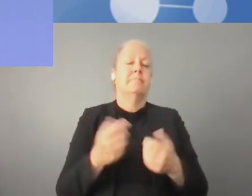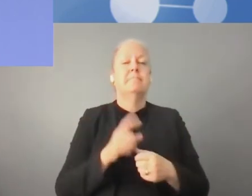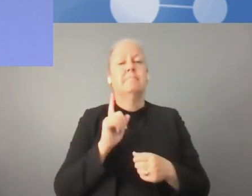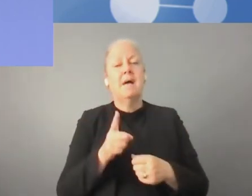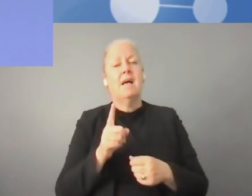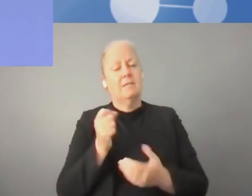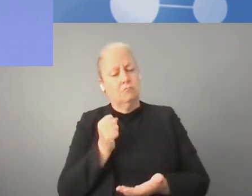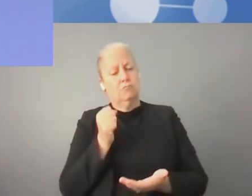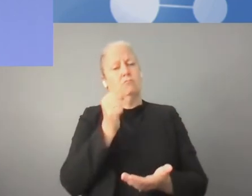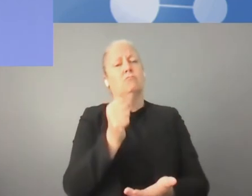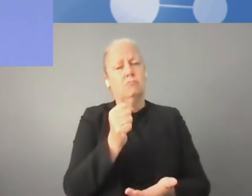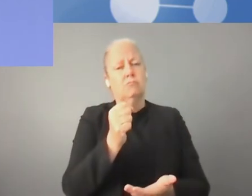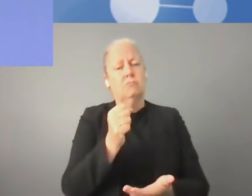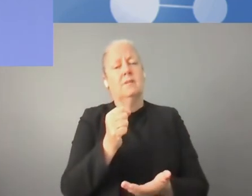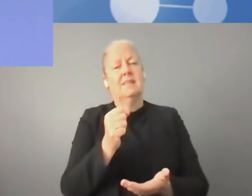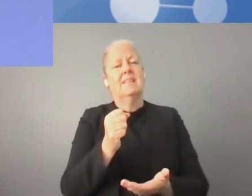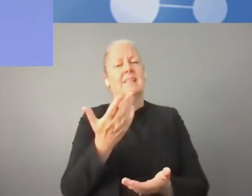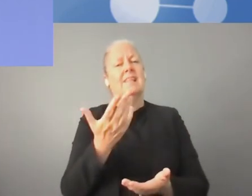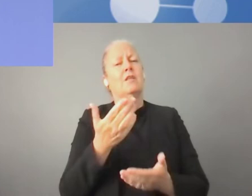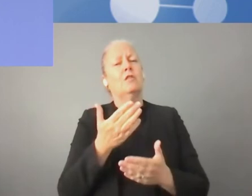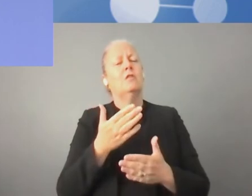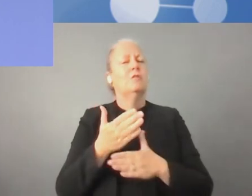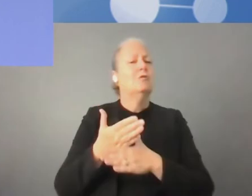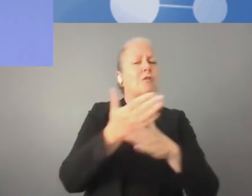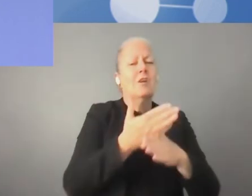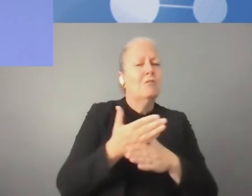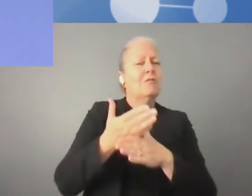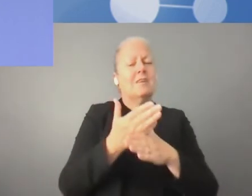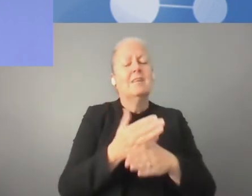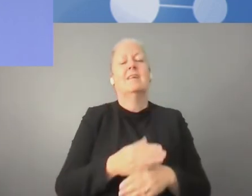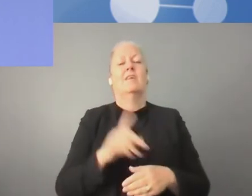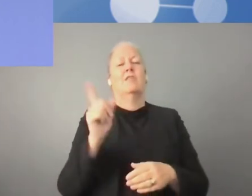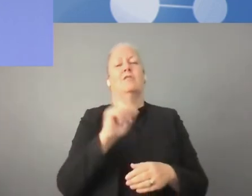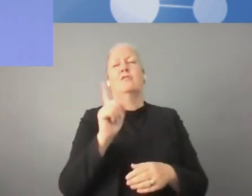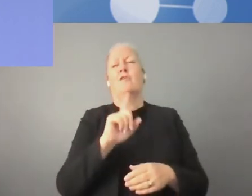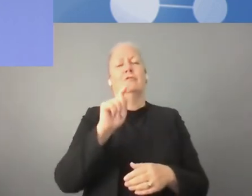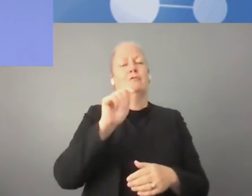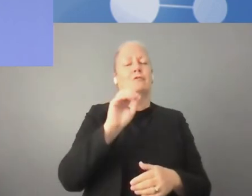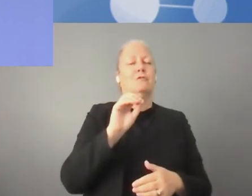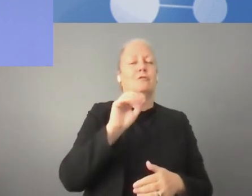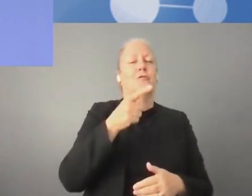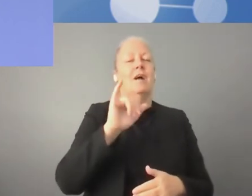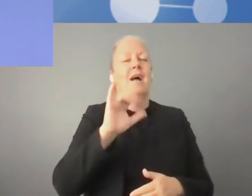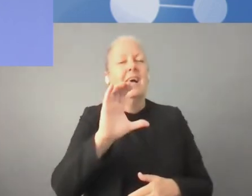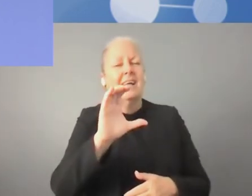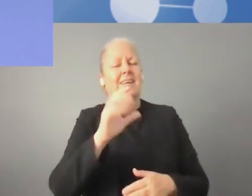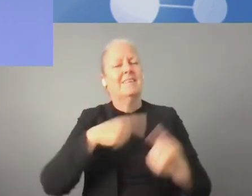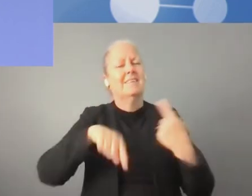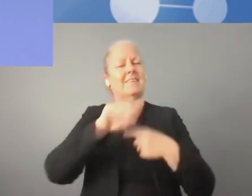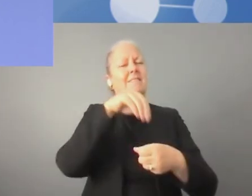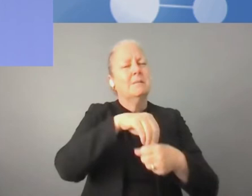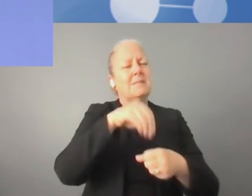司做过一个咨询，所以他们最经常所说的这个陈述，他